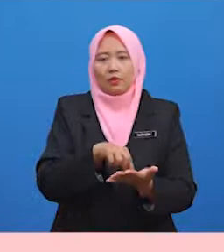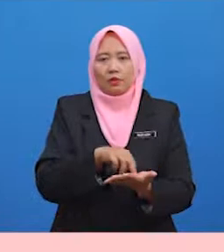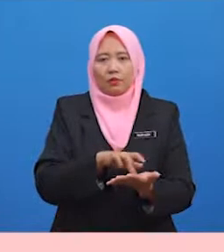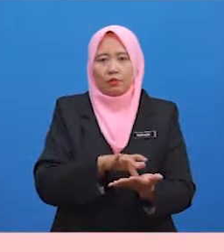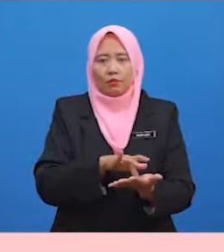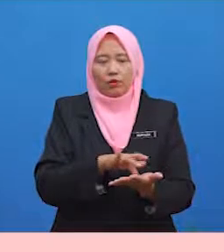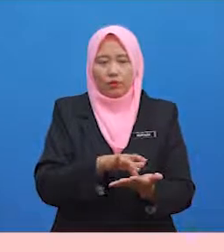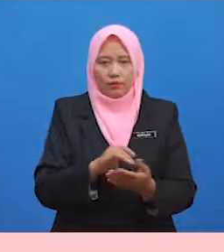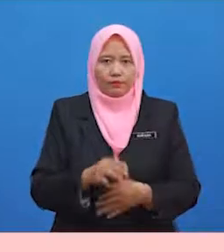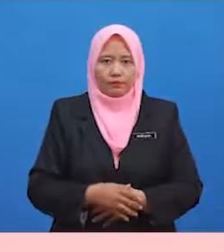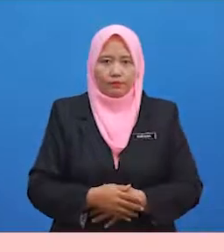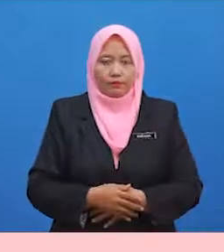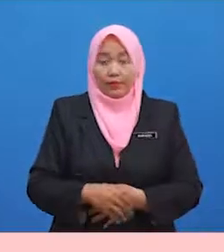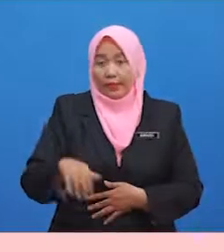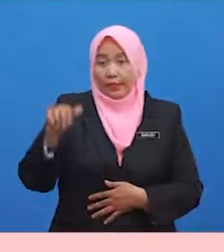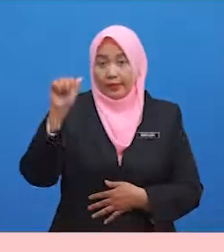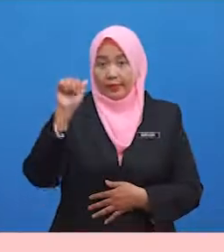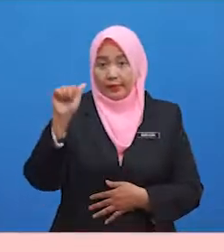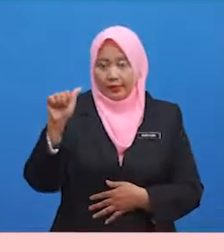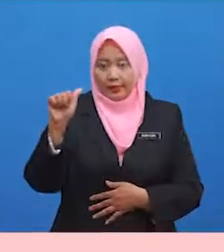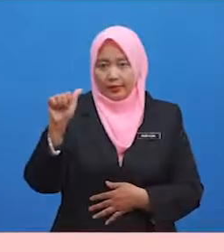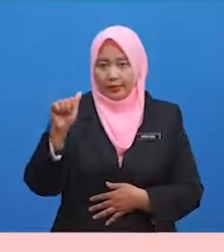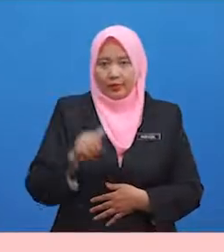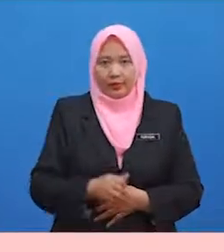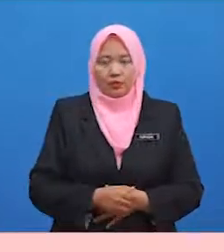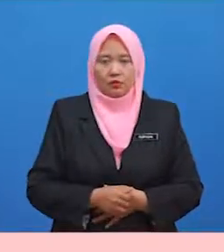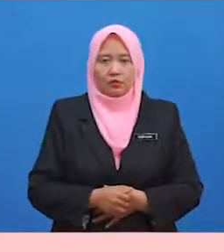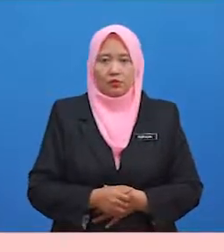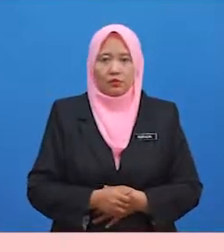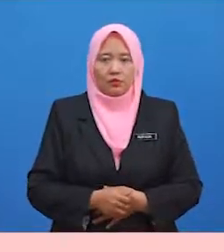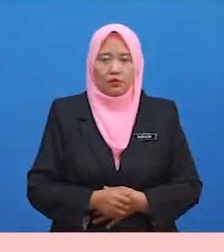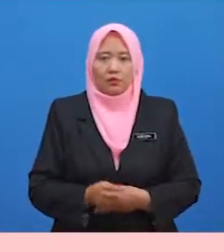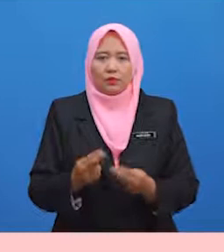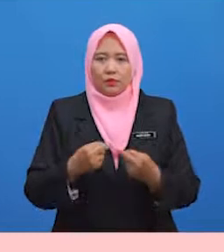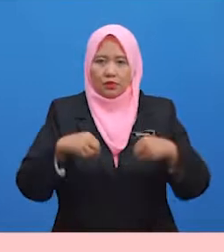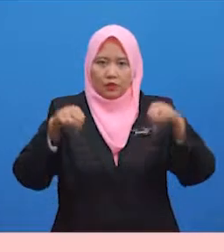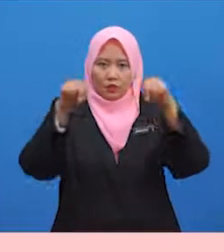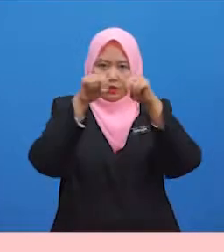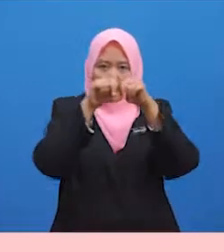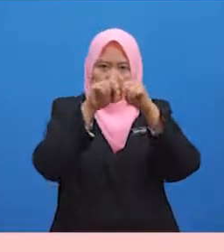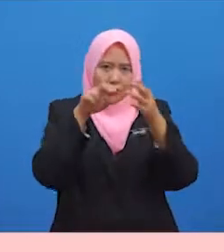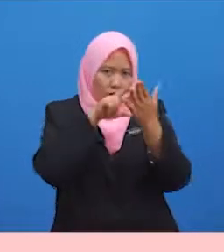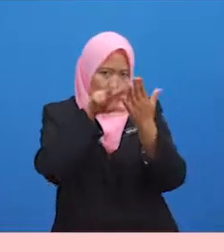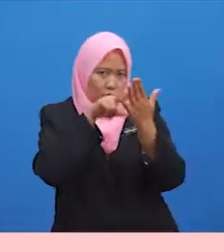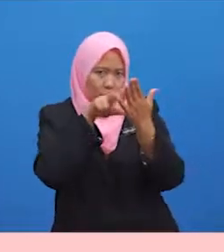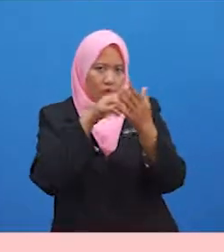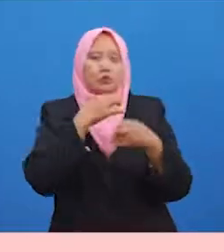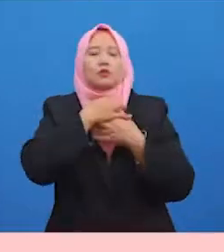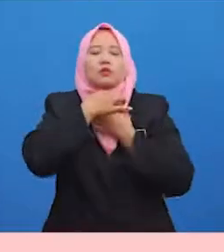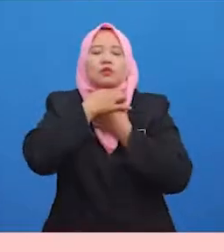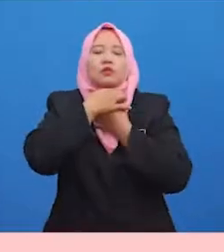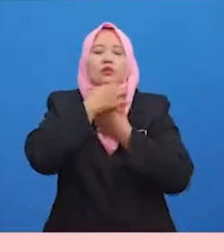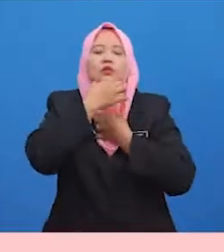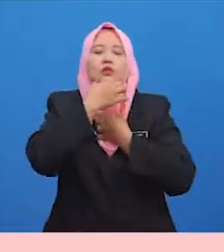A ataupun airways merupakan perbuatan yang memerlukan penilai melakukan pemeriksaan pada saluran